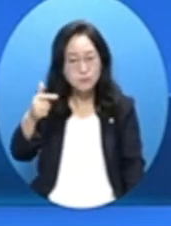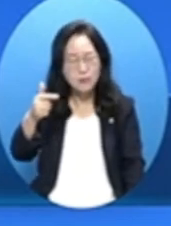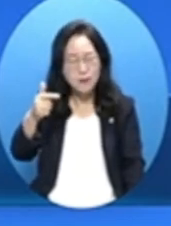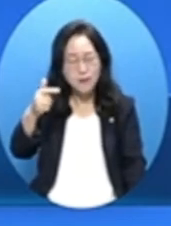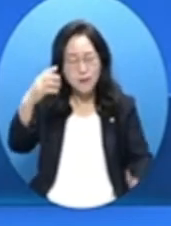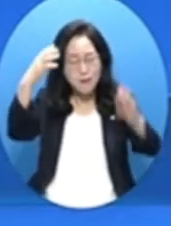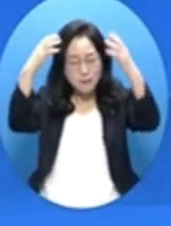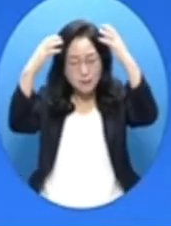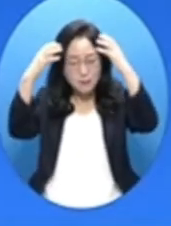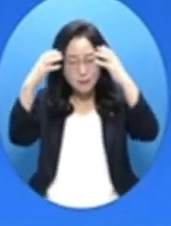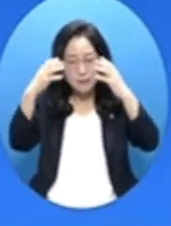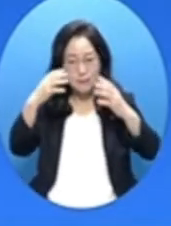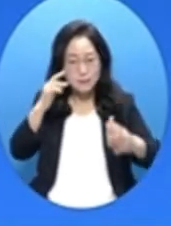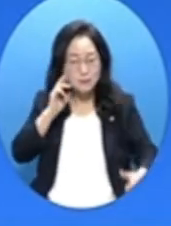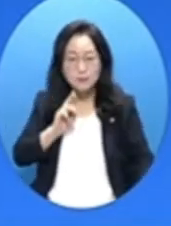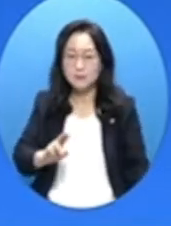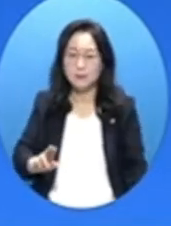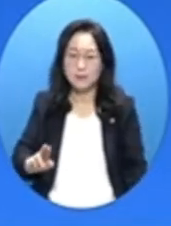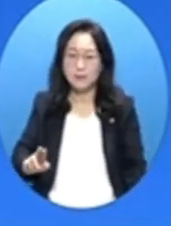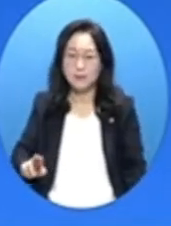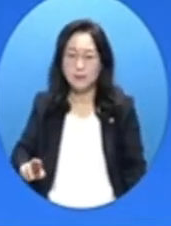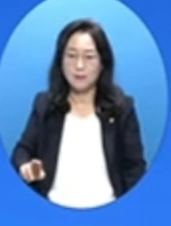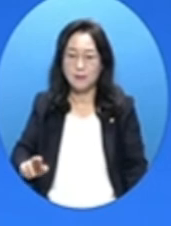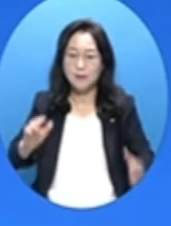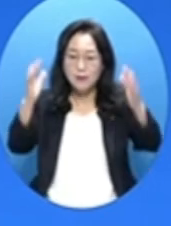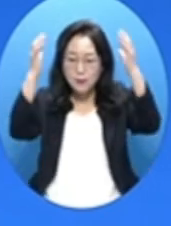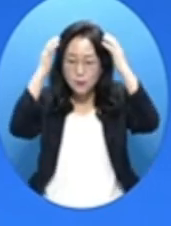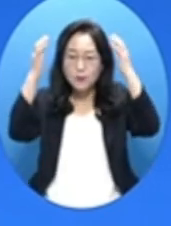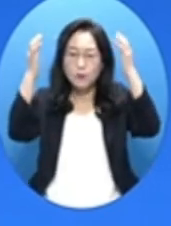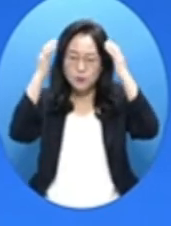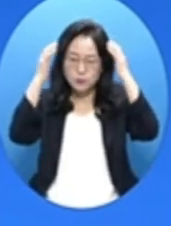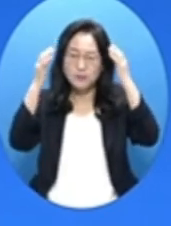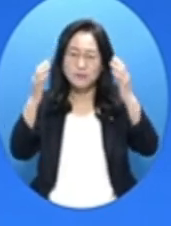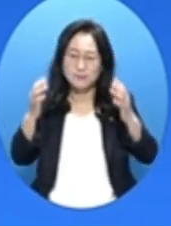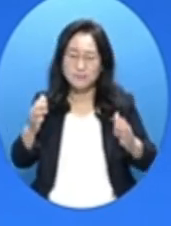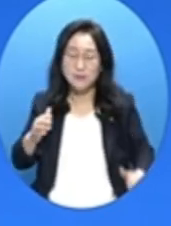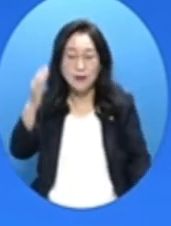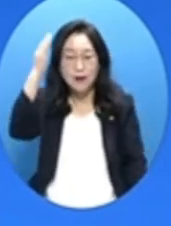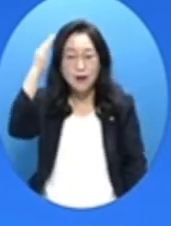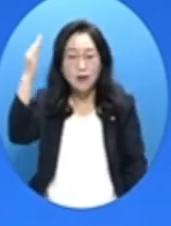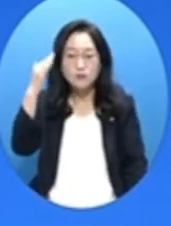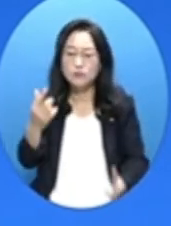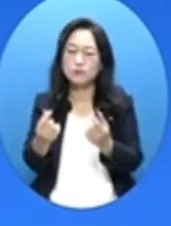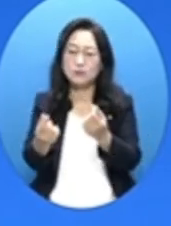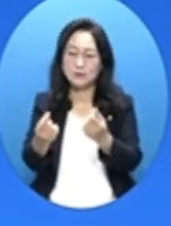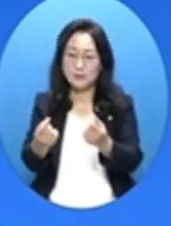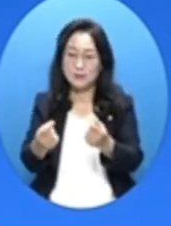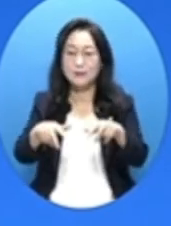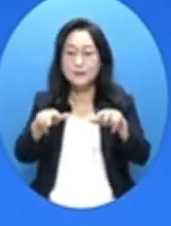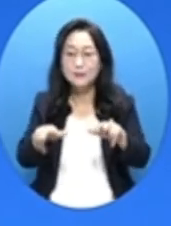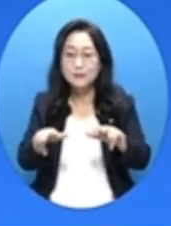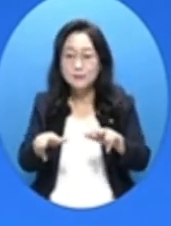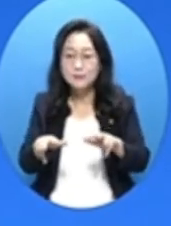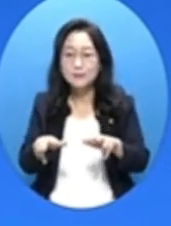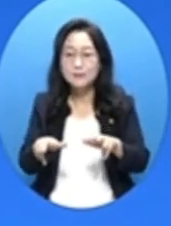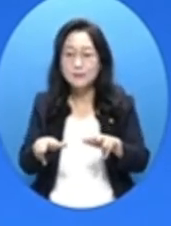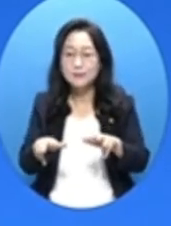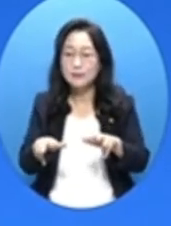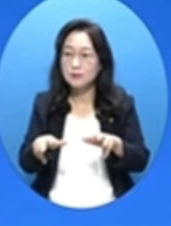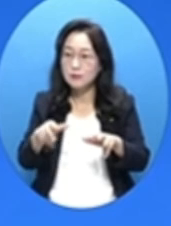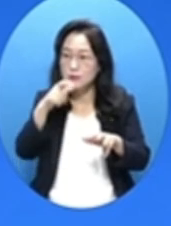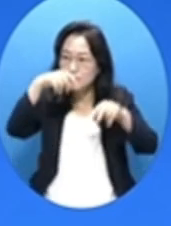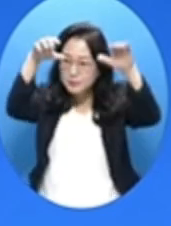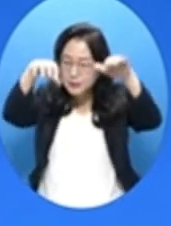폭염으로 인해서 큰 고생을 하고 있습니다. 우리 한국도 지금 비가